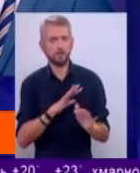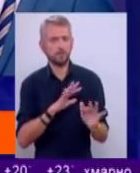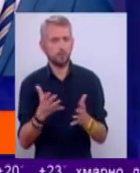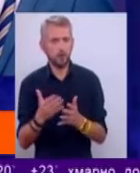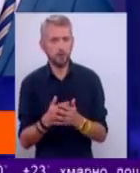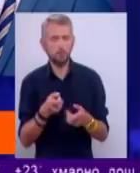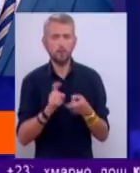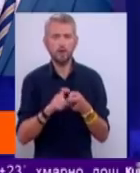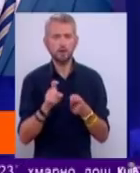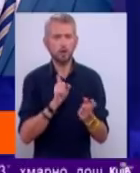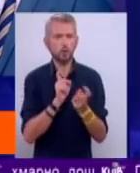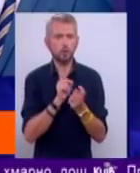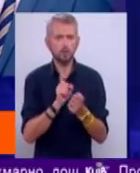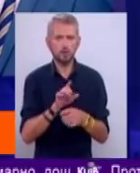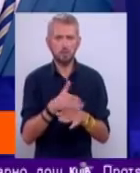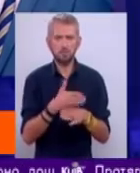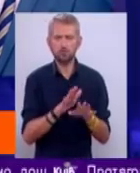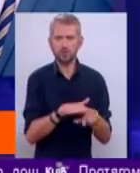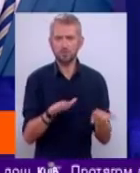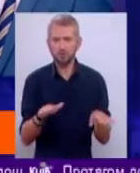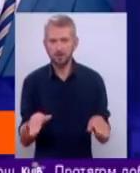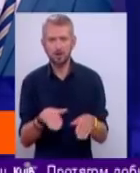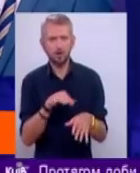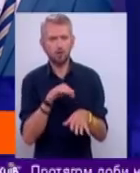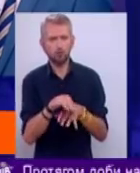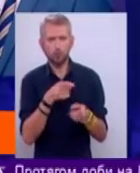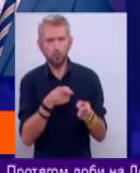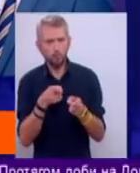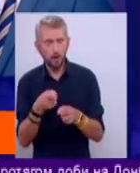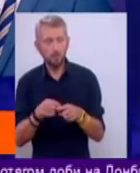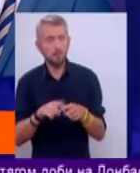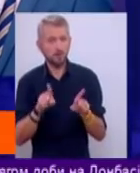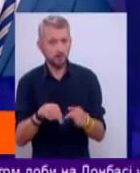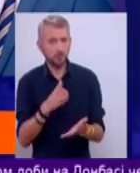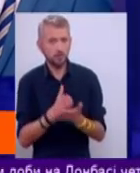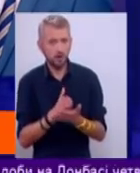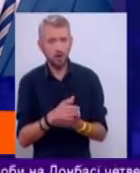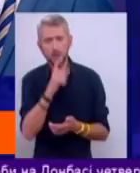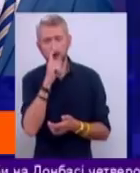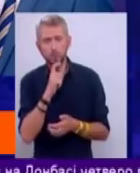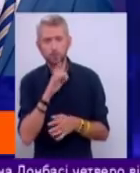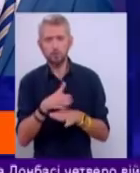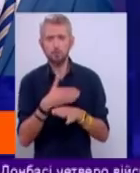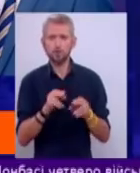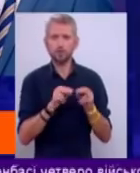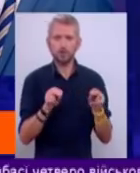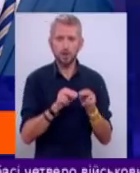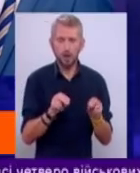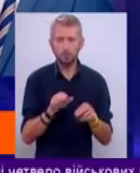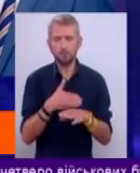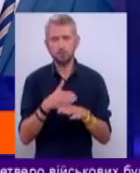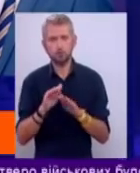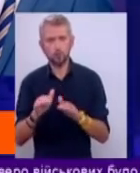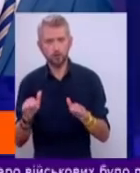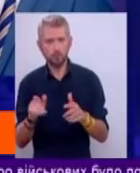відбуваються, пов'язані з конфліктами між дітьми, з куванням, а це теж має місце, непорозуміння між вчителями і між